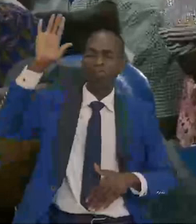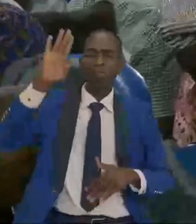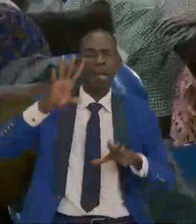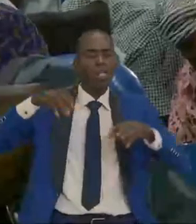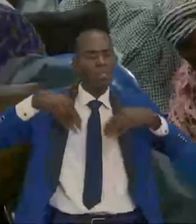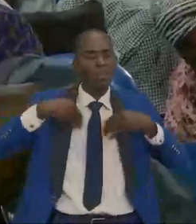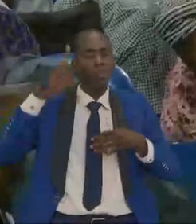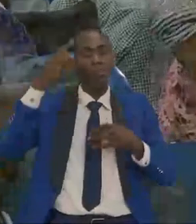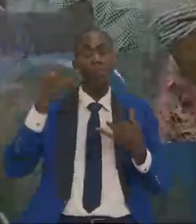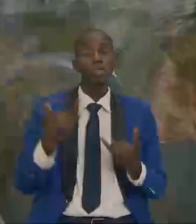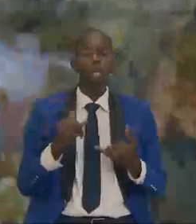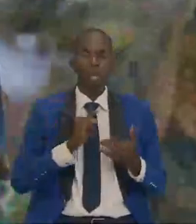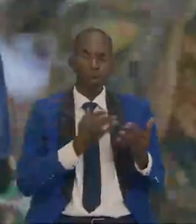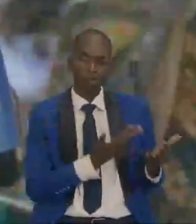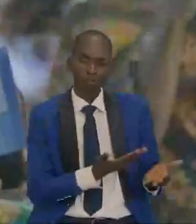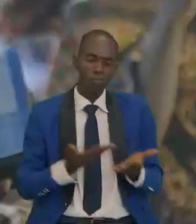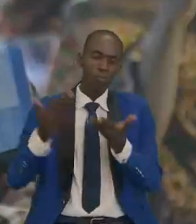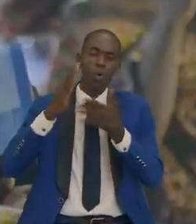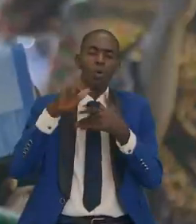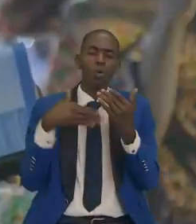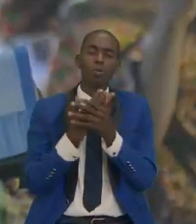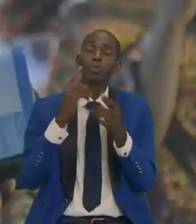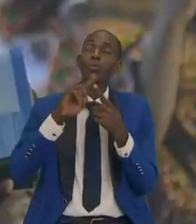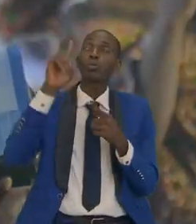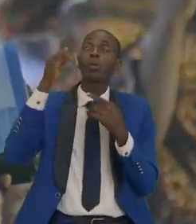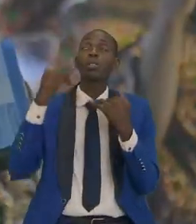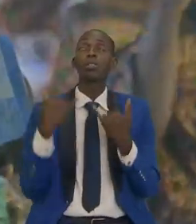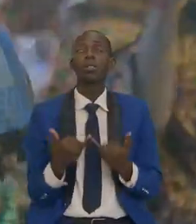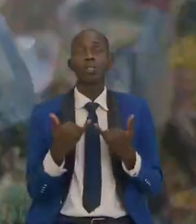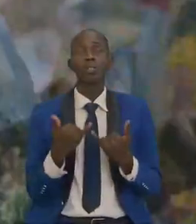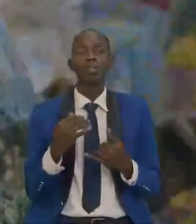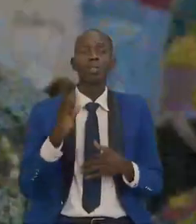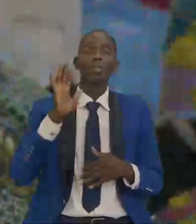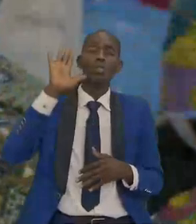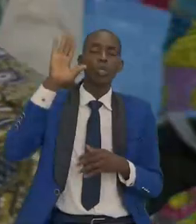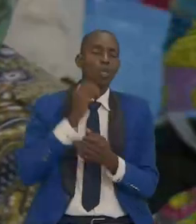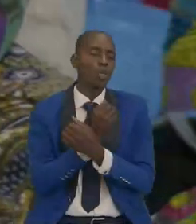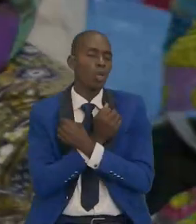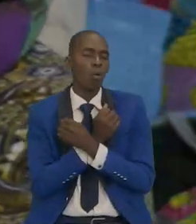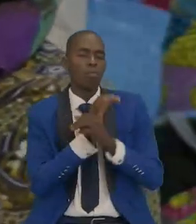Je te présente tous ceux qui lèvent les mains et qui se tiennent debout.